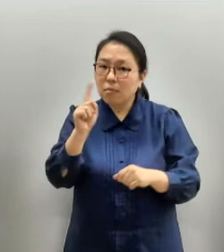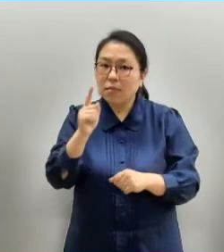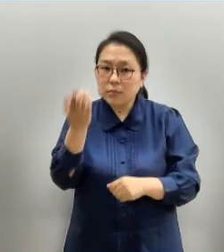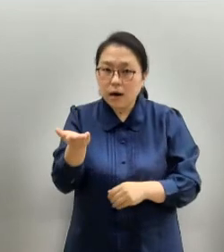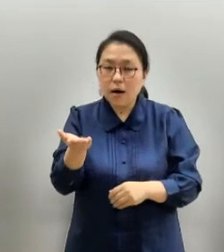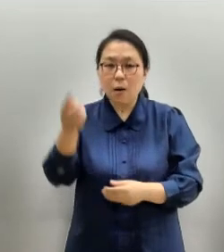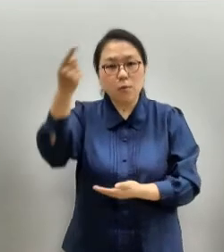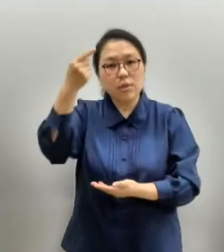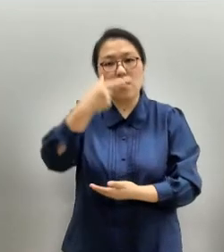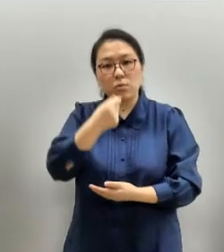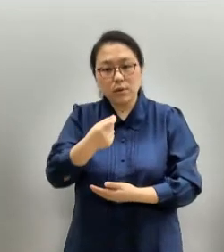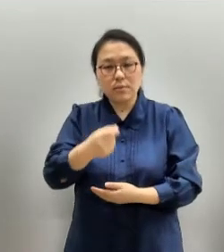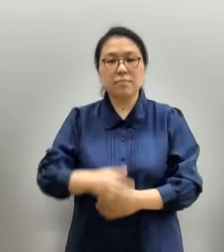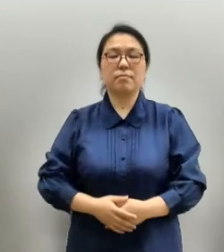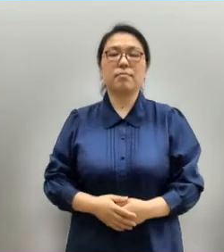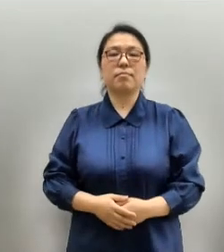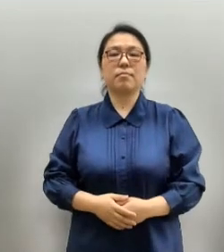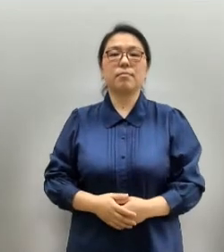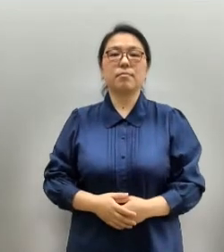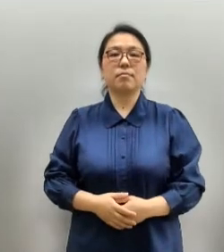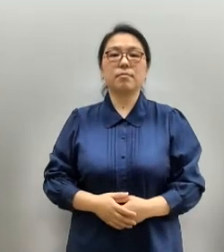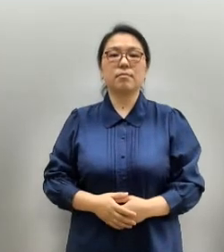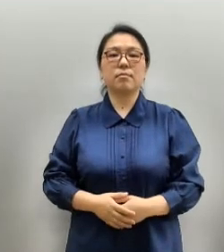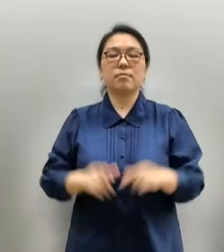えてください。